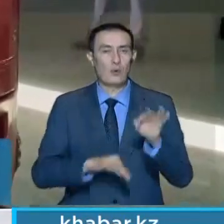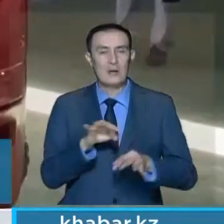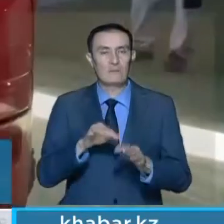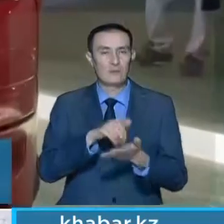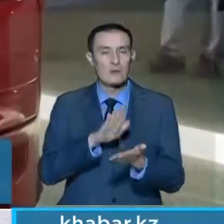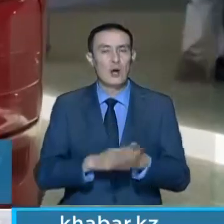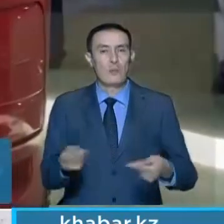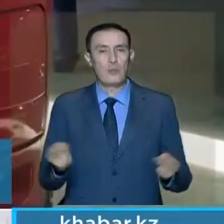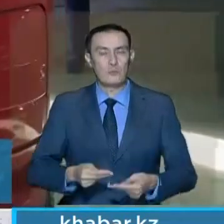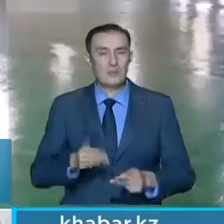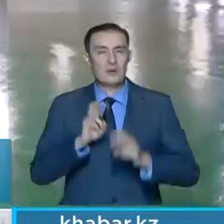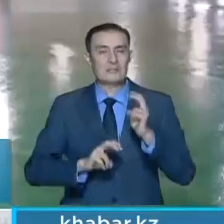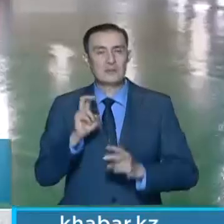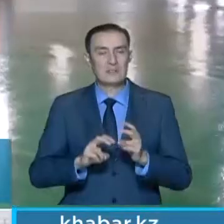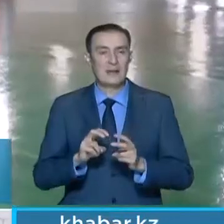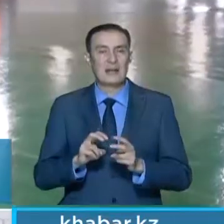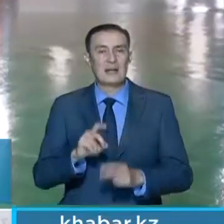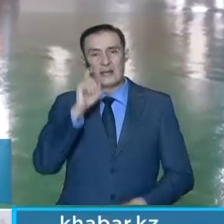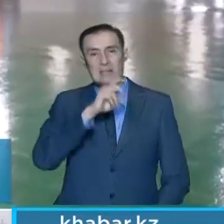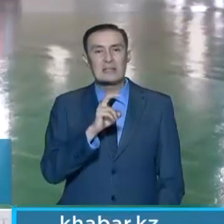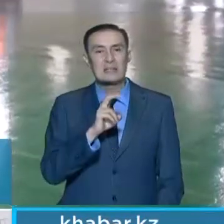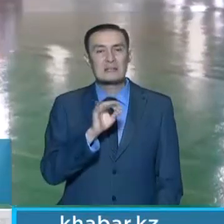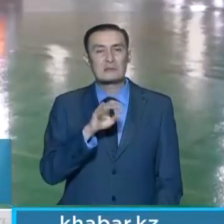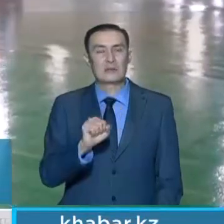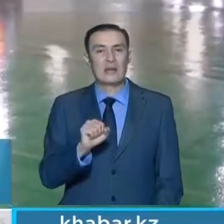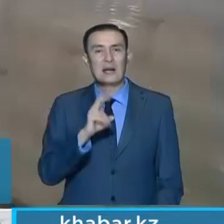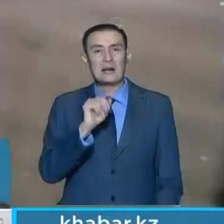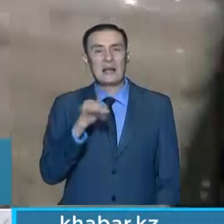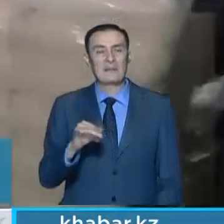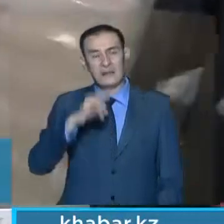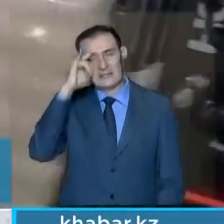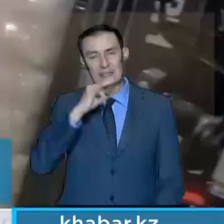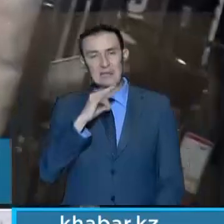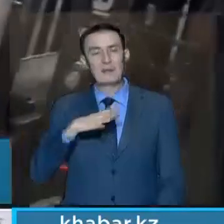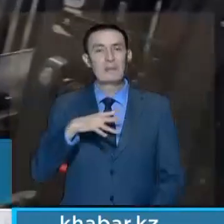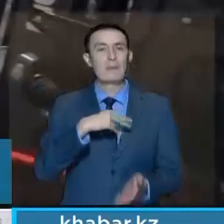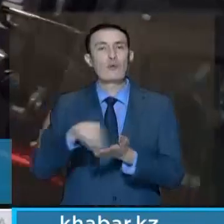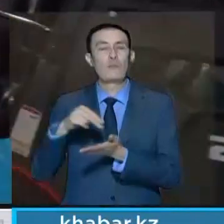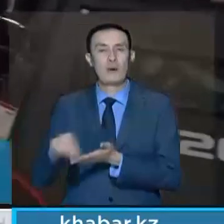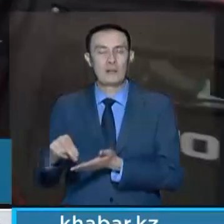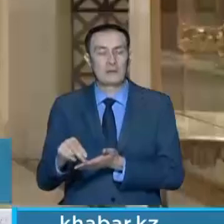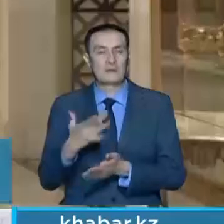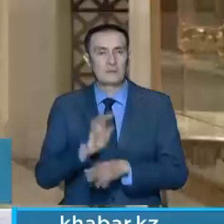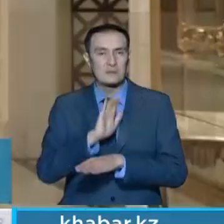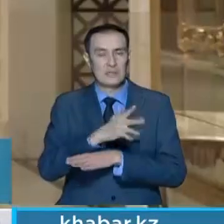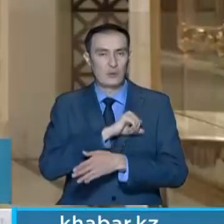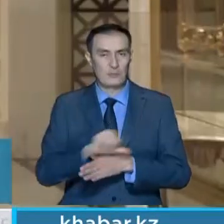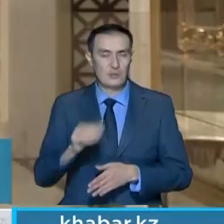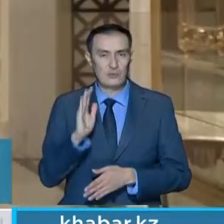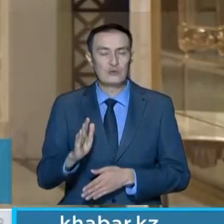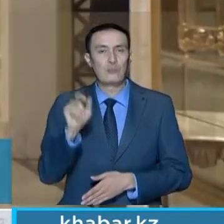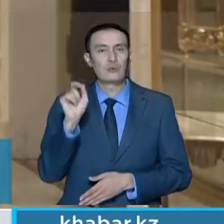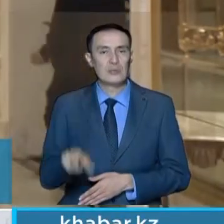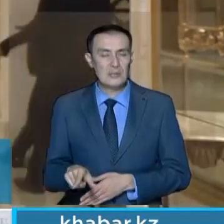закрепленный подписями производства терефталевой кислоты. По сей день сырье для нее Казахстан экспортирует за рубеж. Это сырье для производства